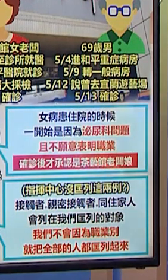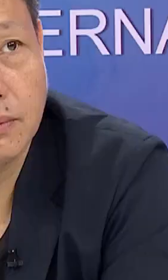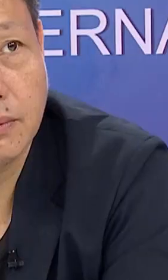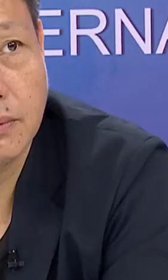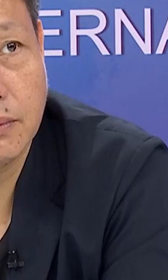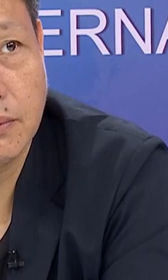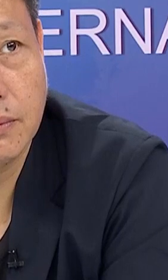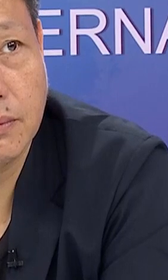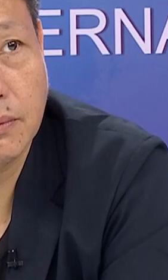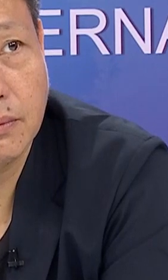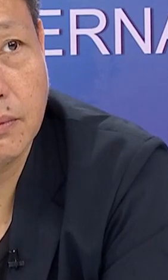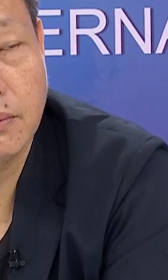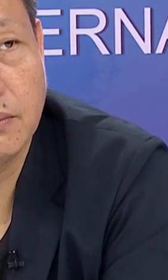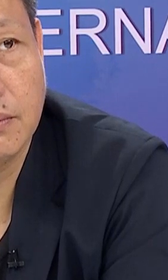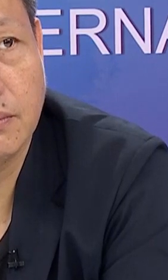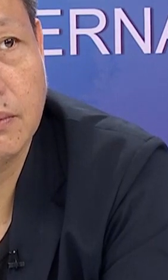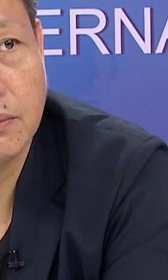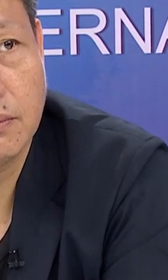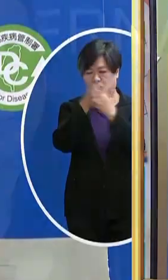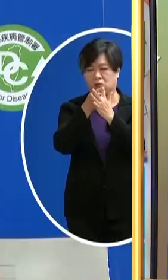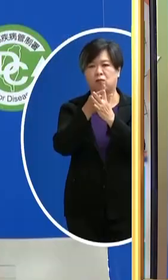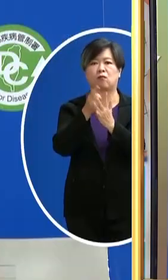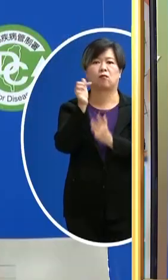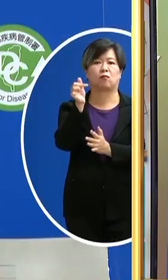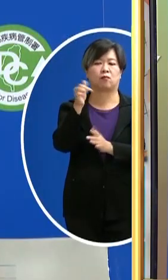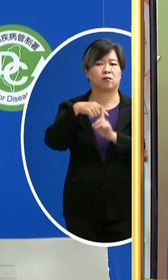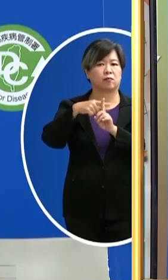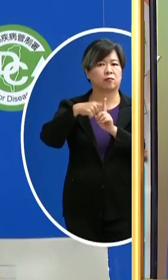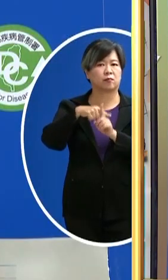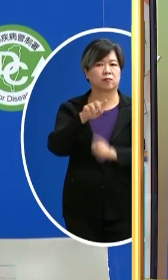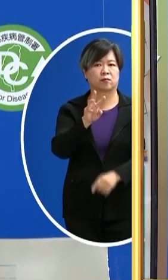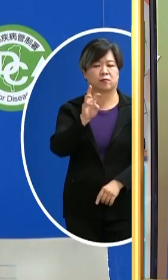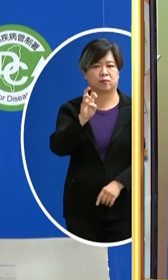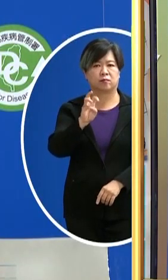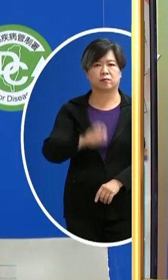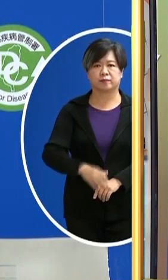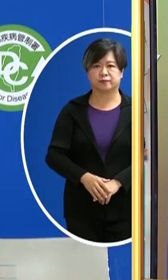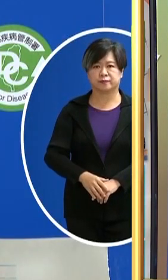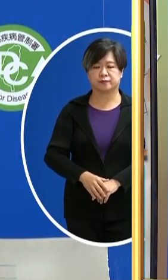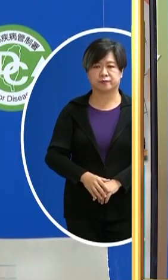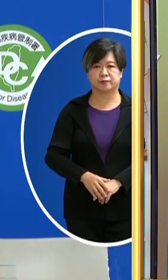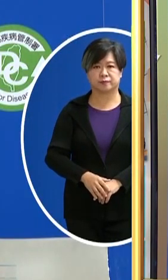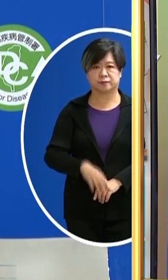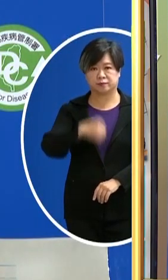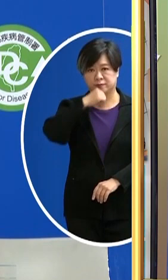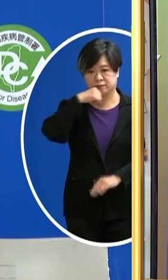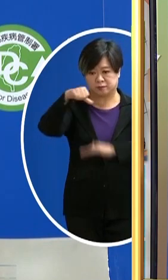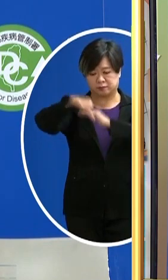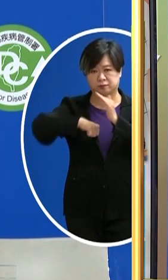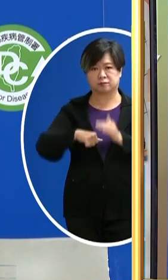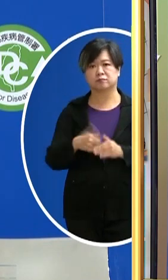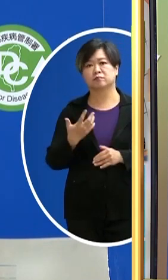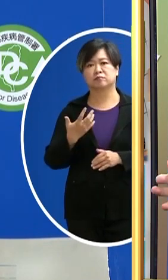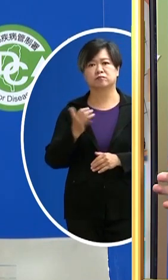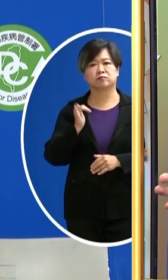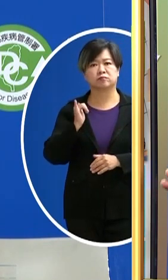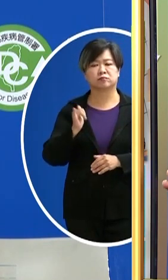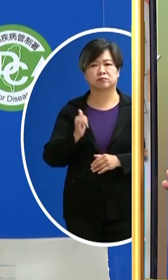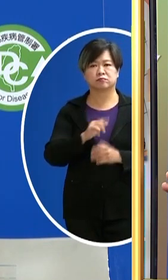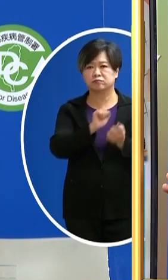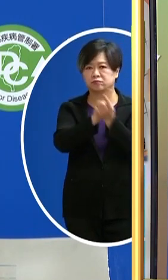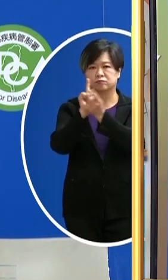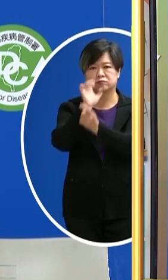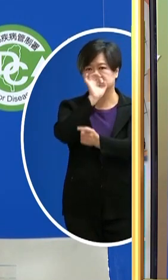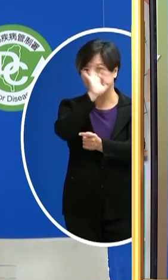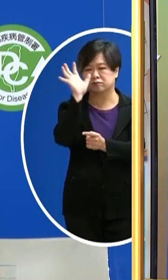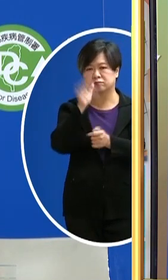准，如果昨天晚上的6点是截稿时间，怎么会列在今天的确诊名单里面呢？那个标准到底是怎么样？还是说这个字势